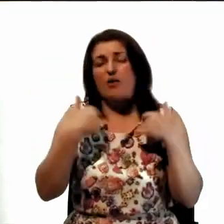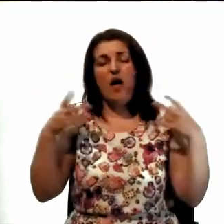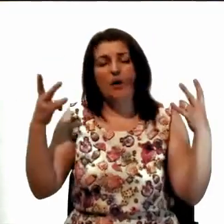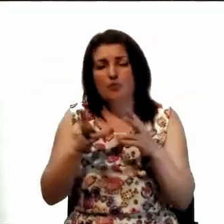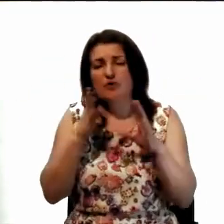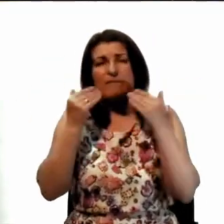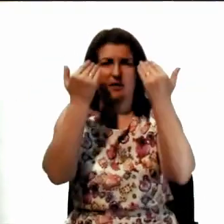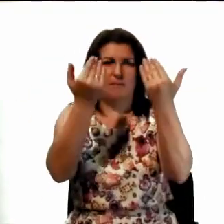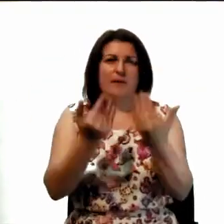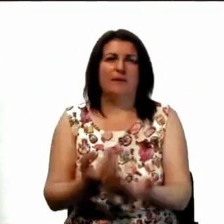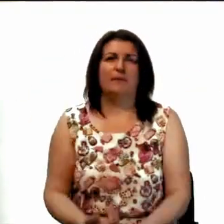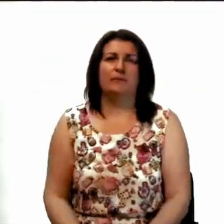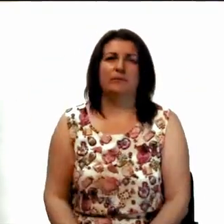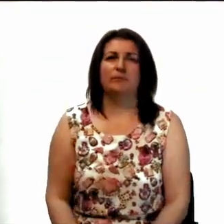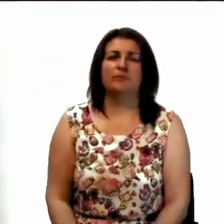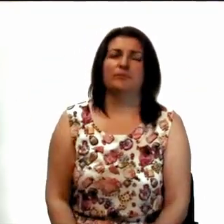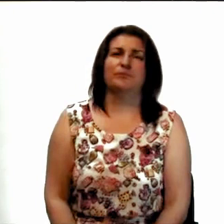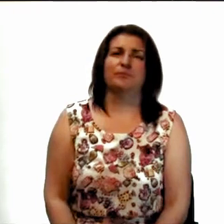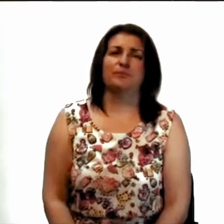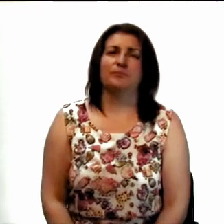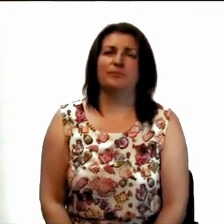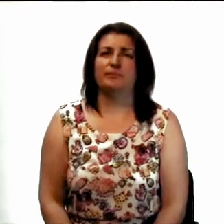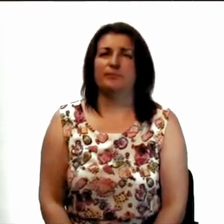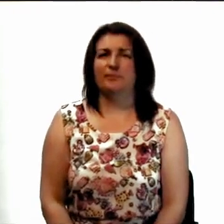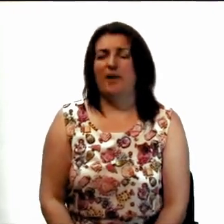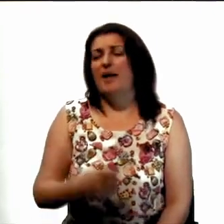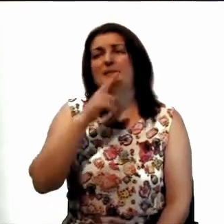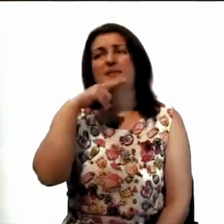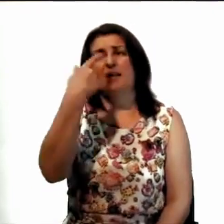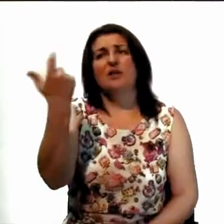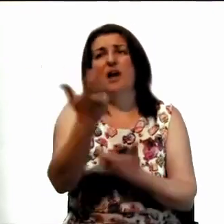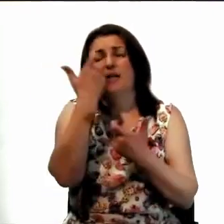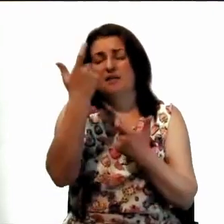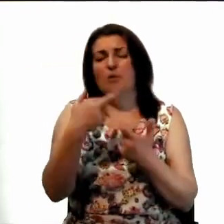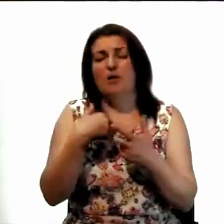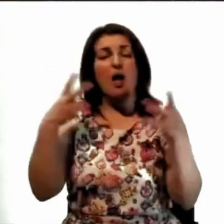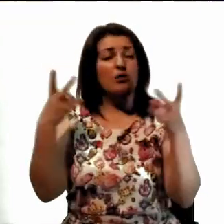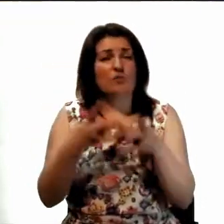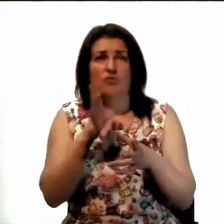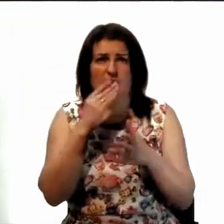Скажи: Господь, я нуждаюсь в Тебе.